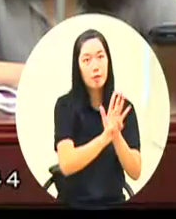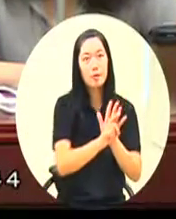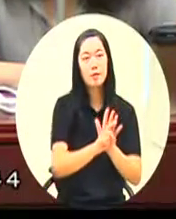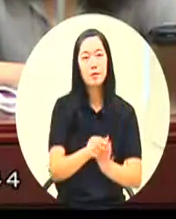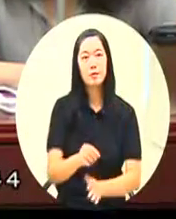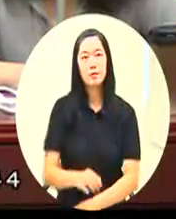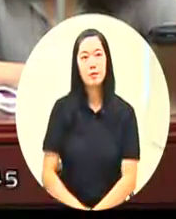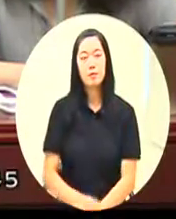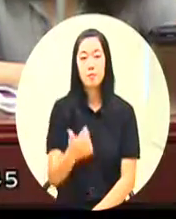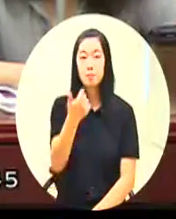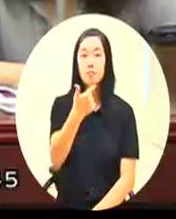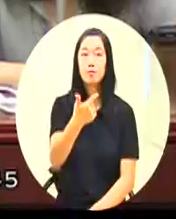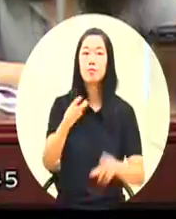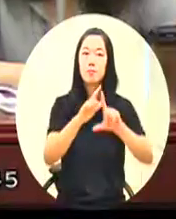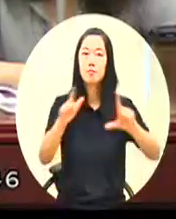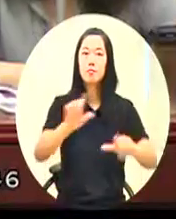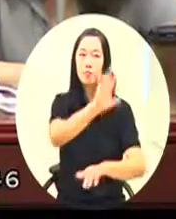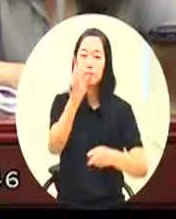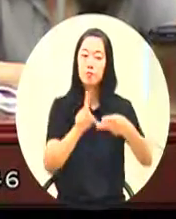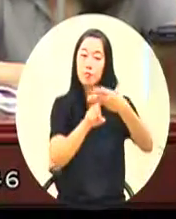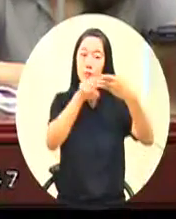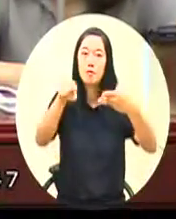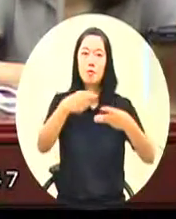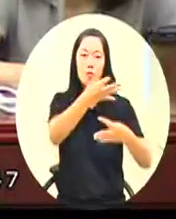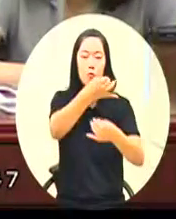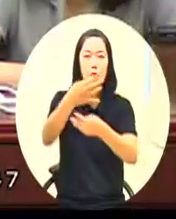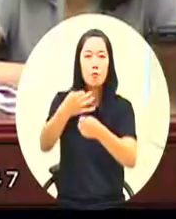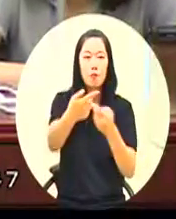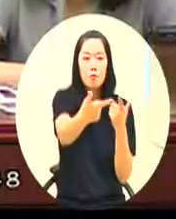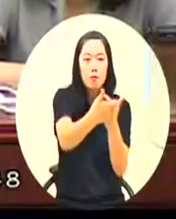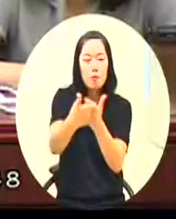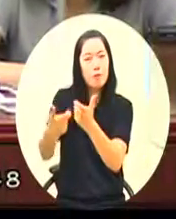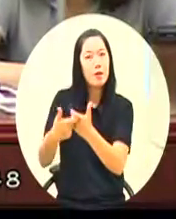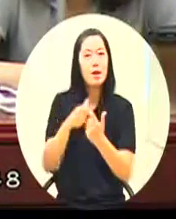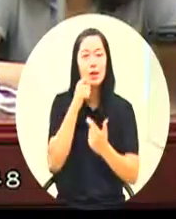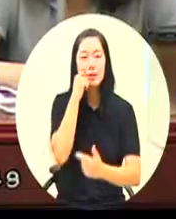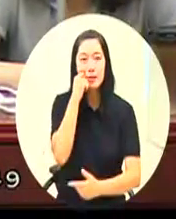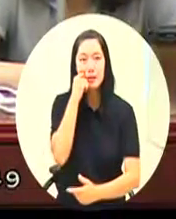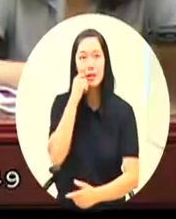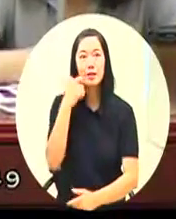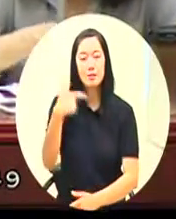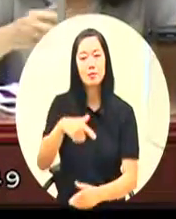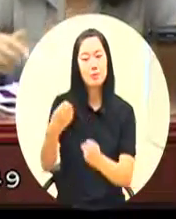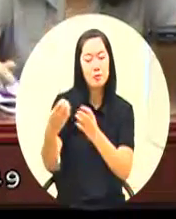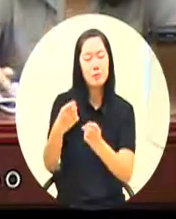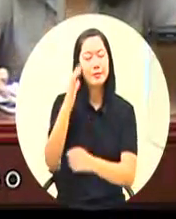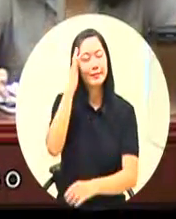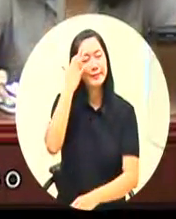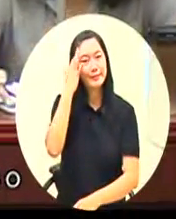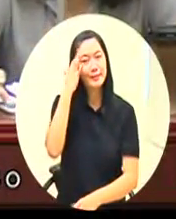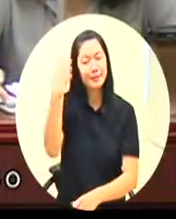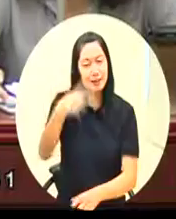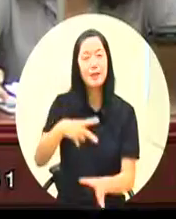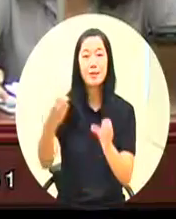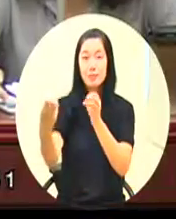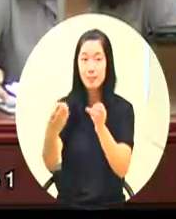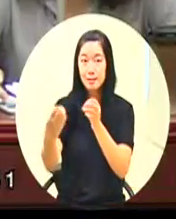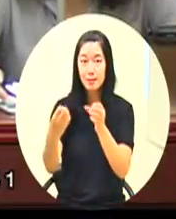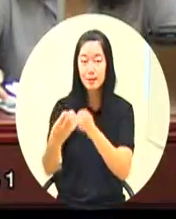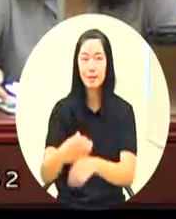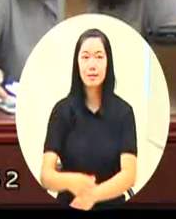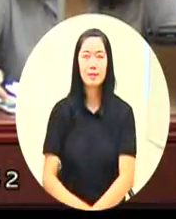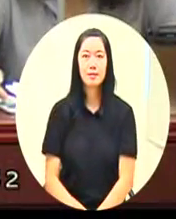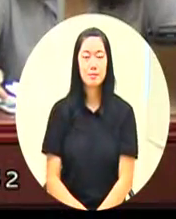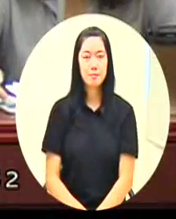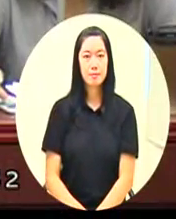对，六大天王，那六大天王的档期是非常的紧，所以我们目前也在伤脑筋，也在跟他们协调啊，不然其实。